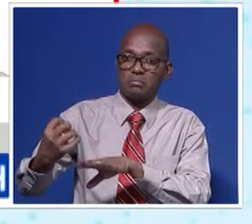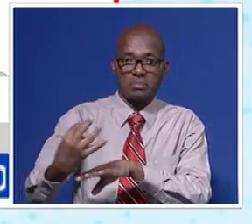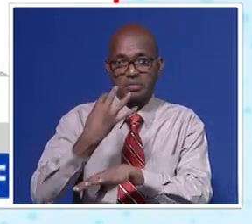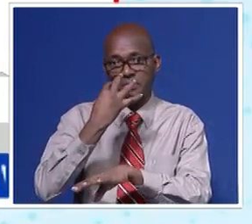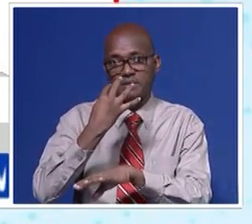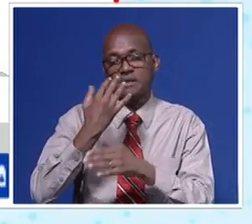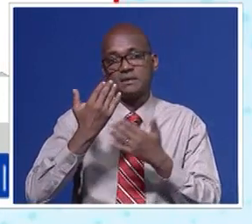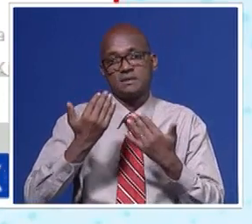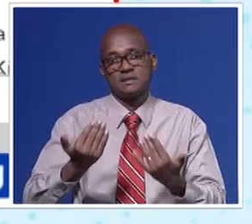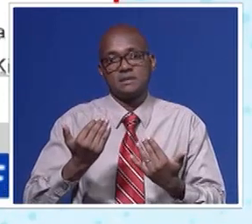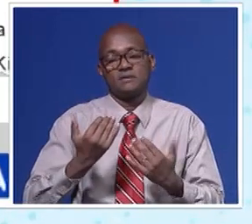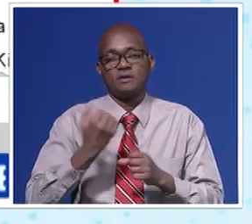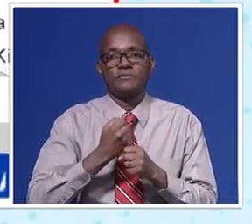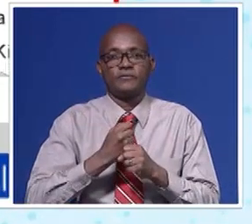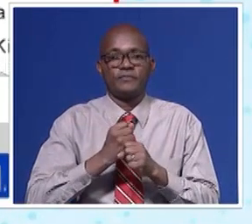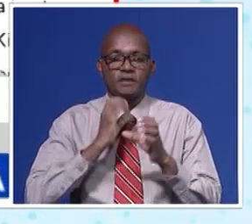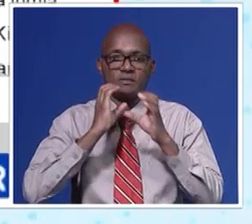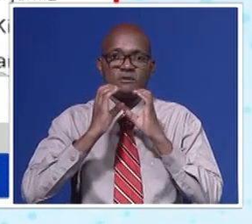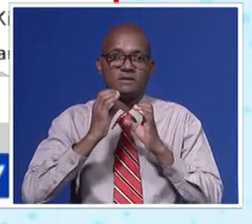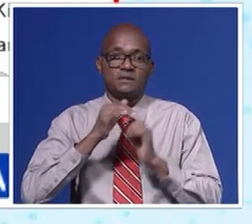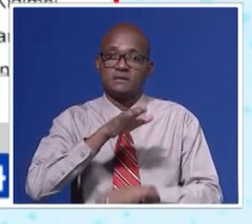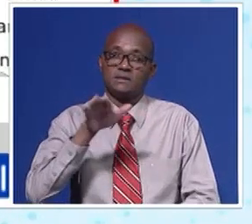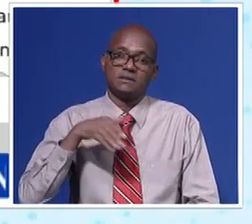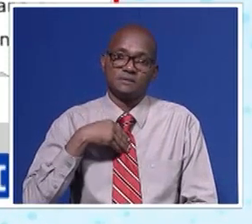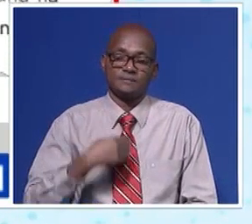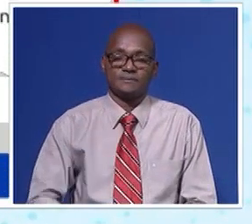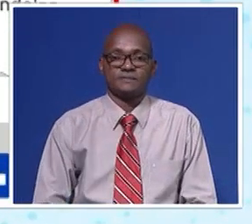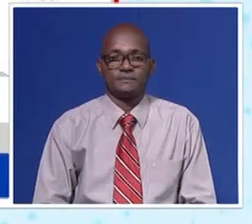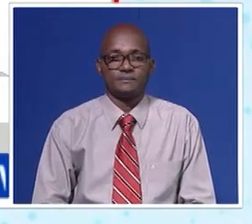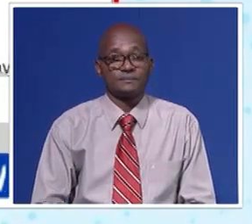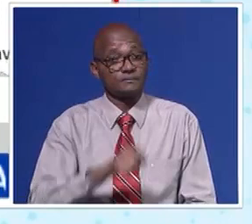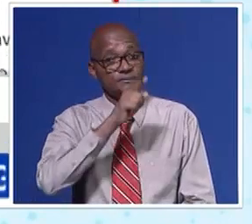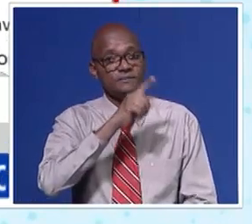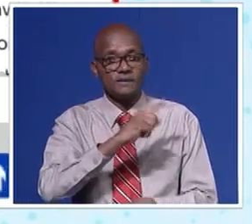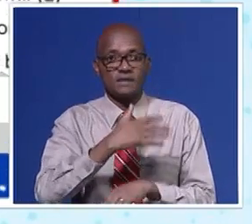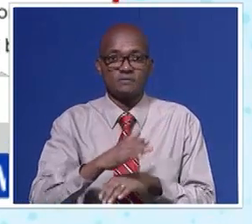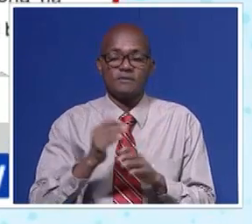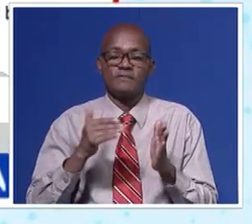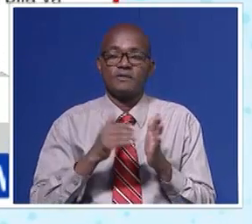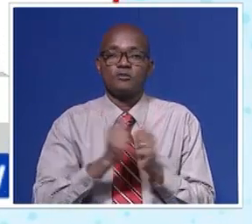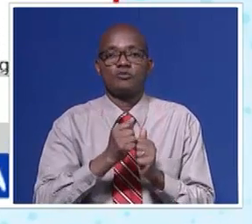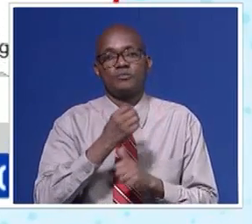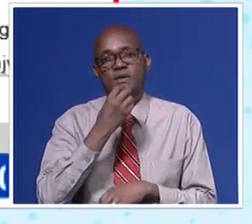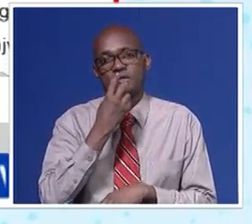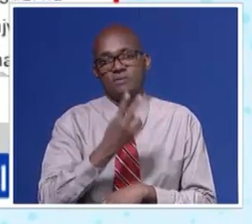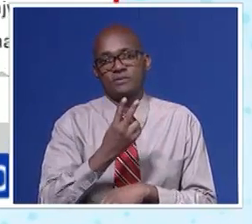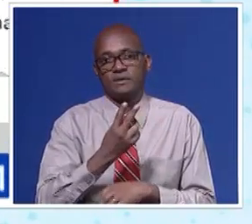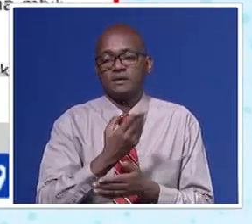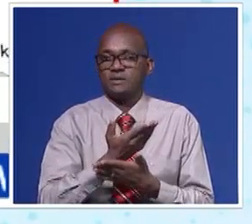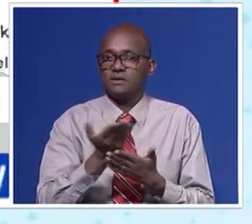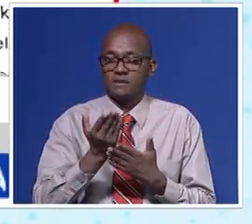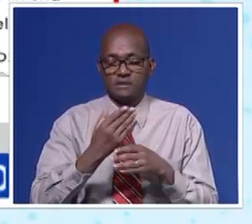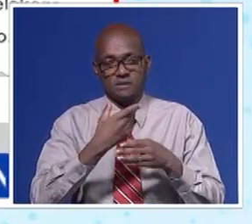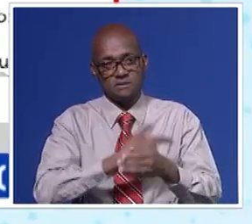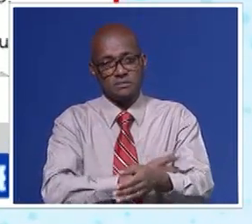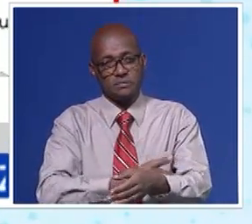tracing. Visiwani Zanzibar idadi ya watu walioambukizwa imefikia 12 baada ya sampuli 3 kupimwa na kubainika kuwa na maambukizi